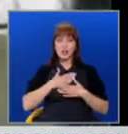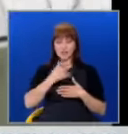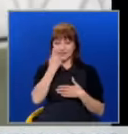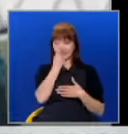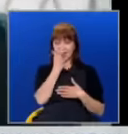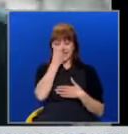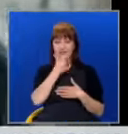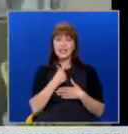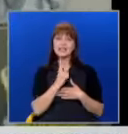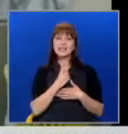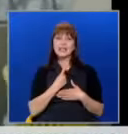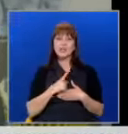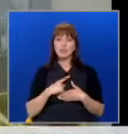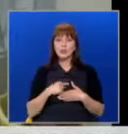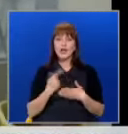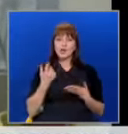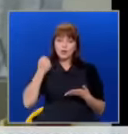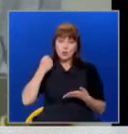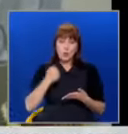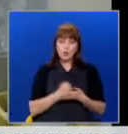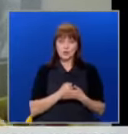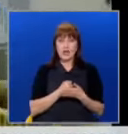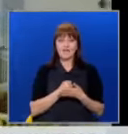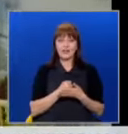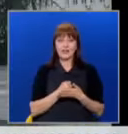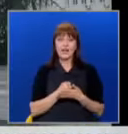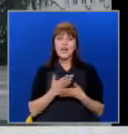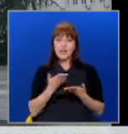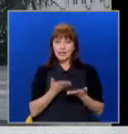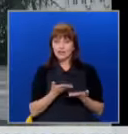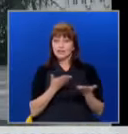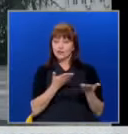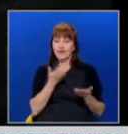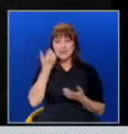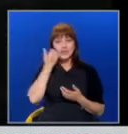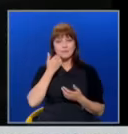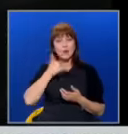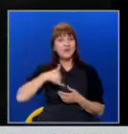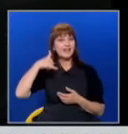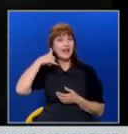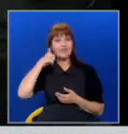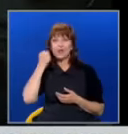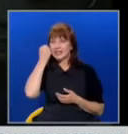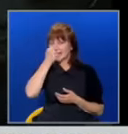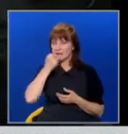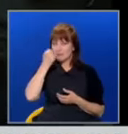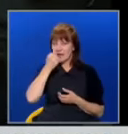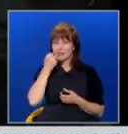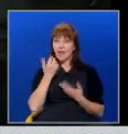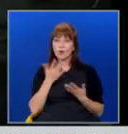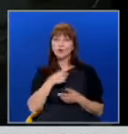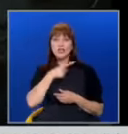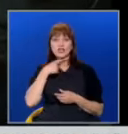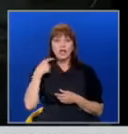и дори на ценностите, които отстояват въпреки времето. Именно от това се възползват телефонните измамници, на които става